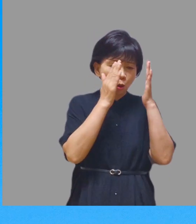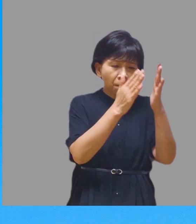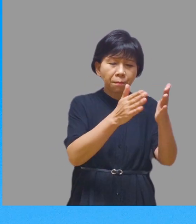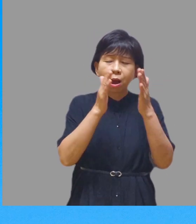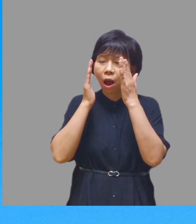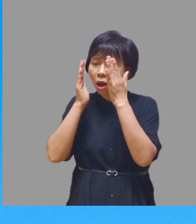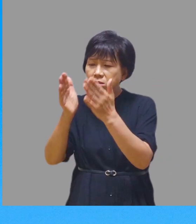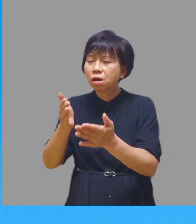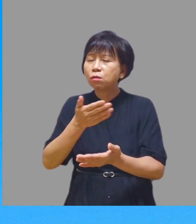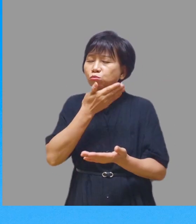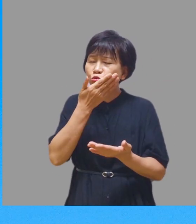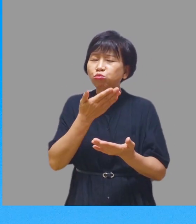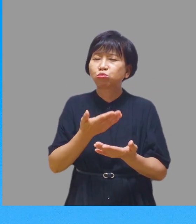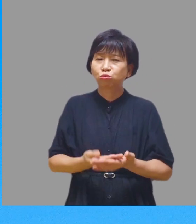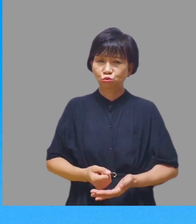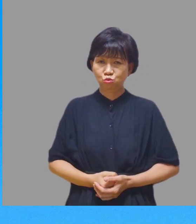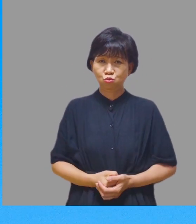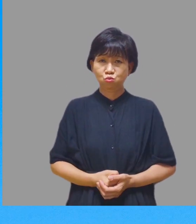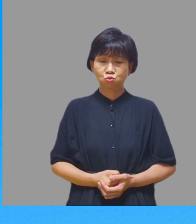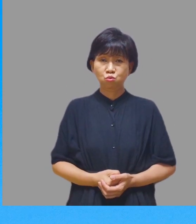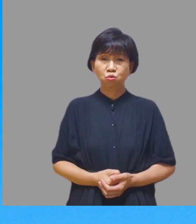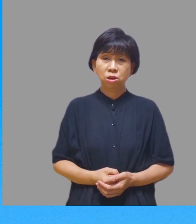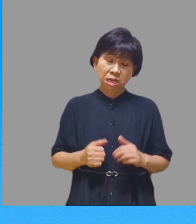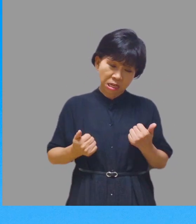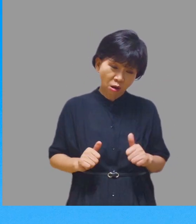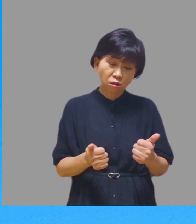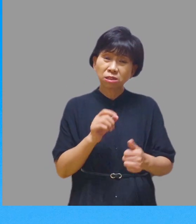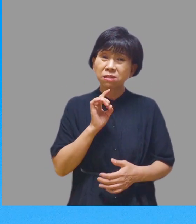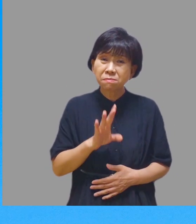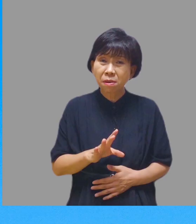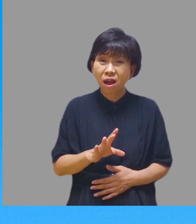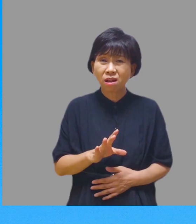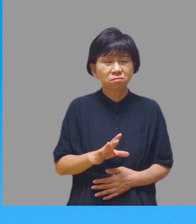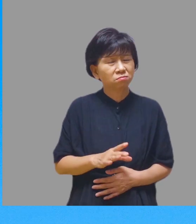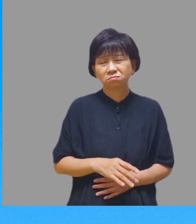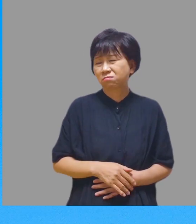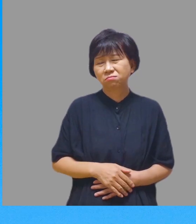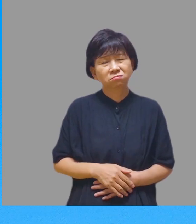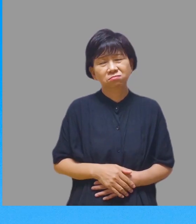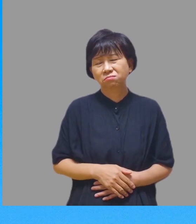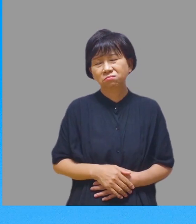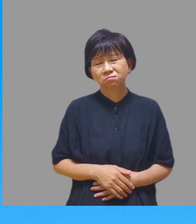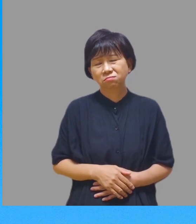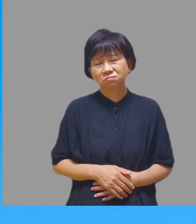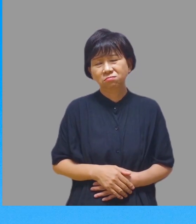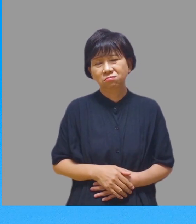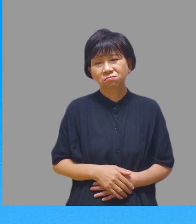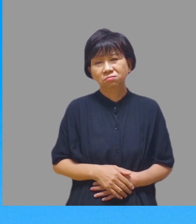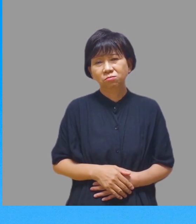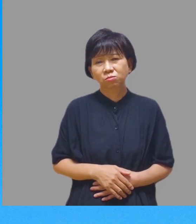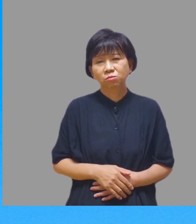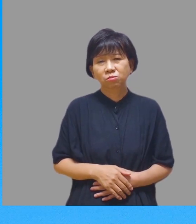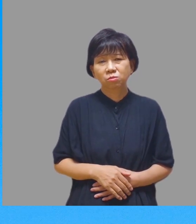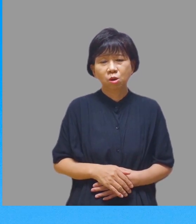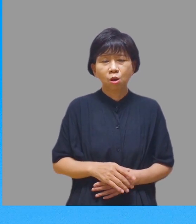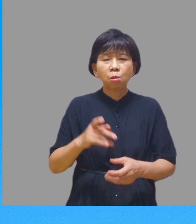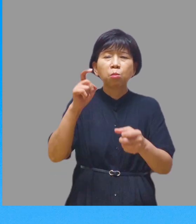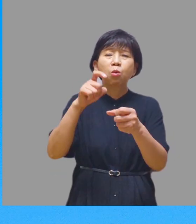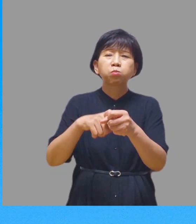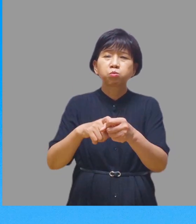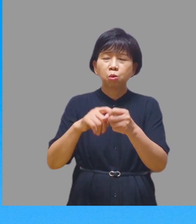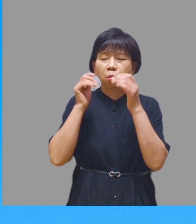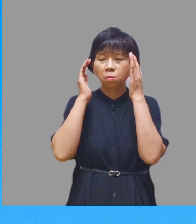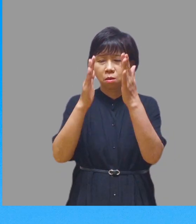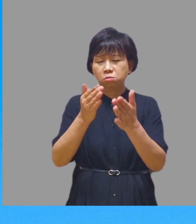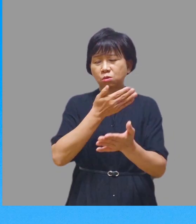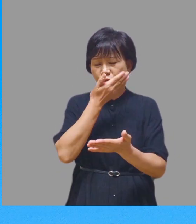없는 경주는 아무 의미가 없어요. 열심히 죽어라고 달렸는데 반대 방향인 거죠. 그러면 낭패